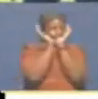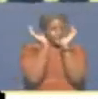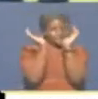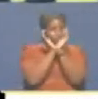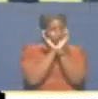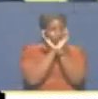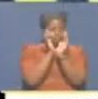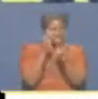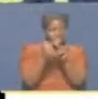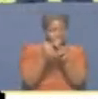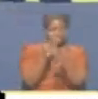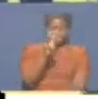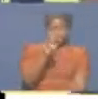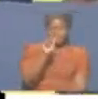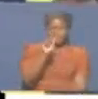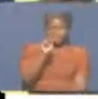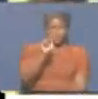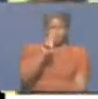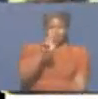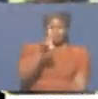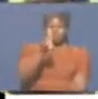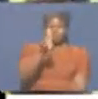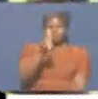Wanguru. Makofi,